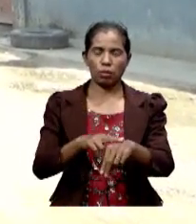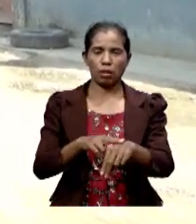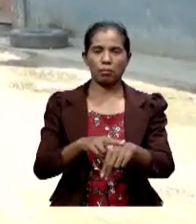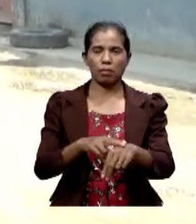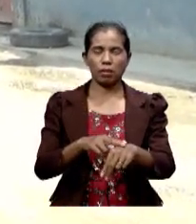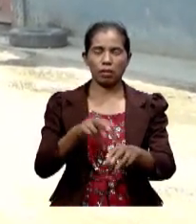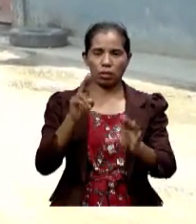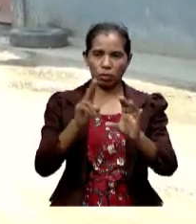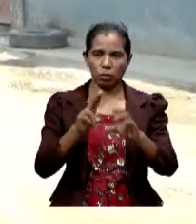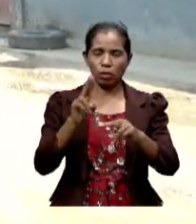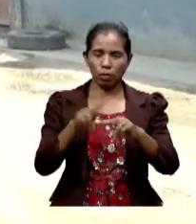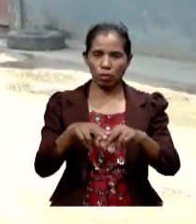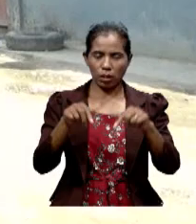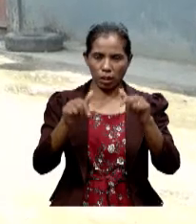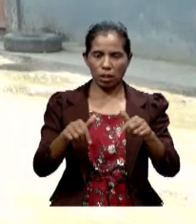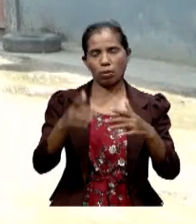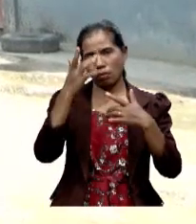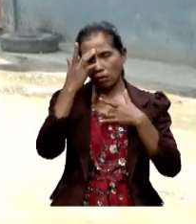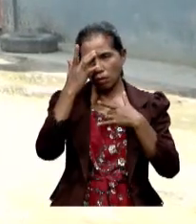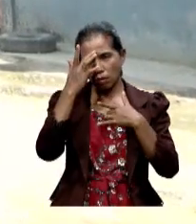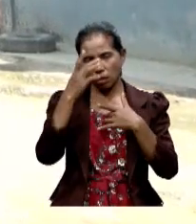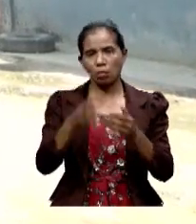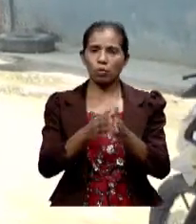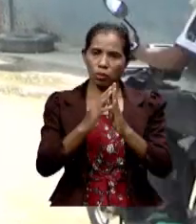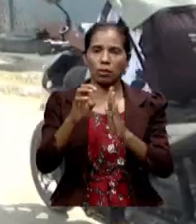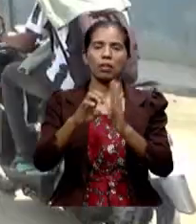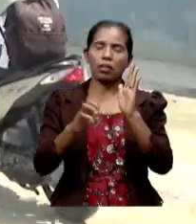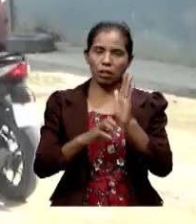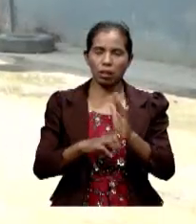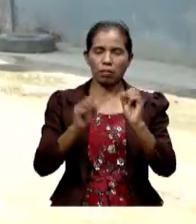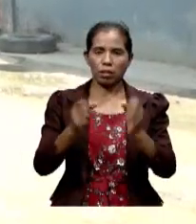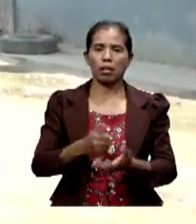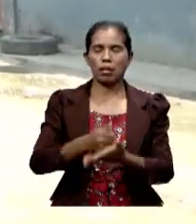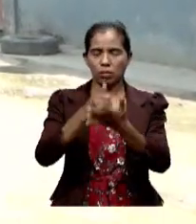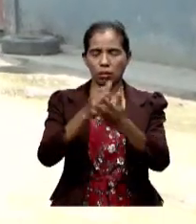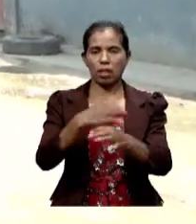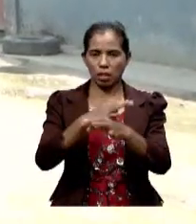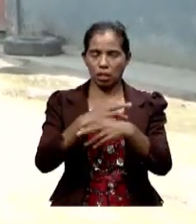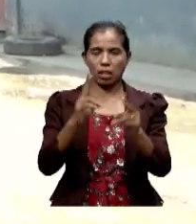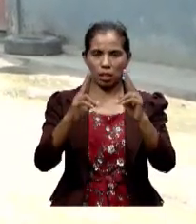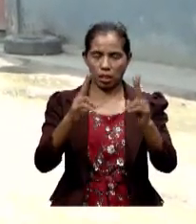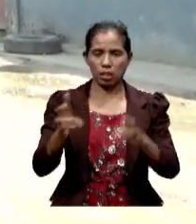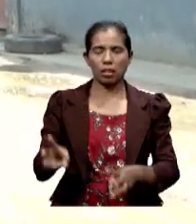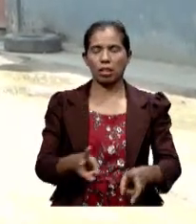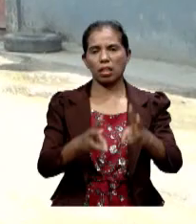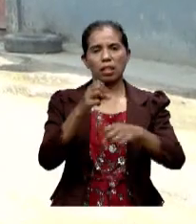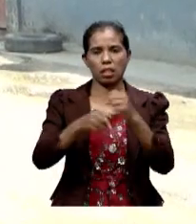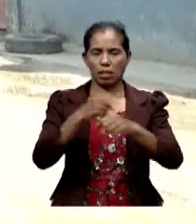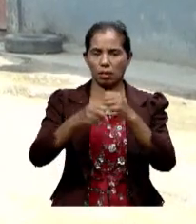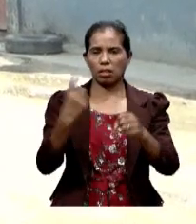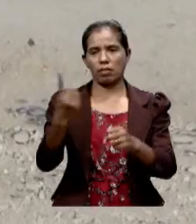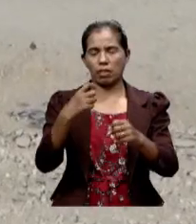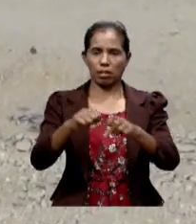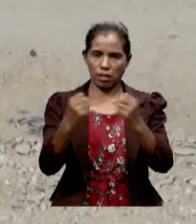balut moras waktu di sekarang kami usu istaru gale tamata ne tidak dalan ini tam dalan ne tinam batina asane nafati ne